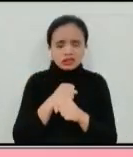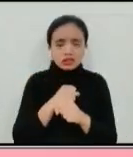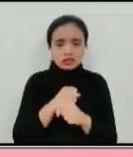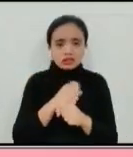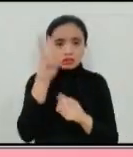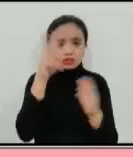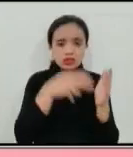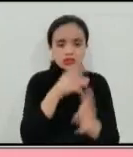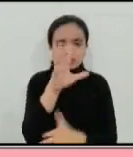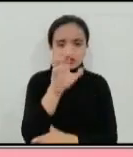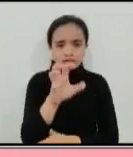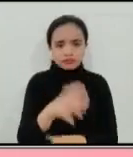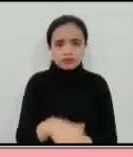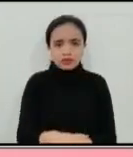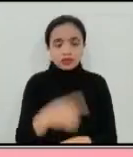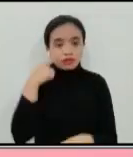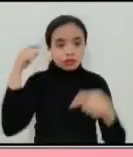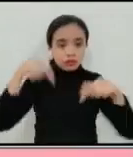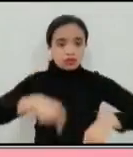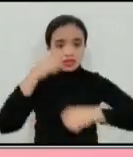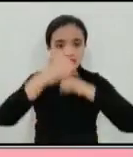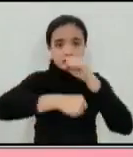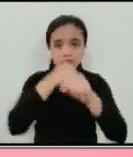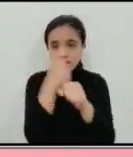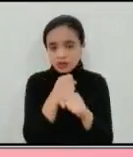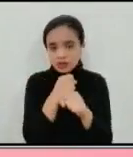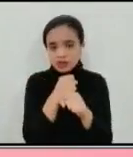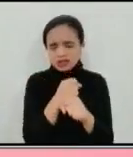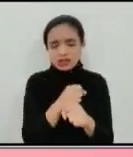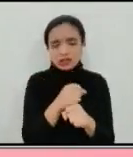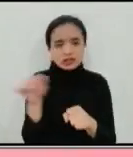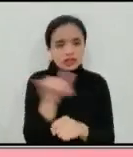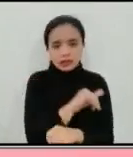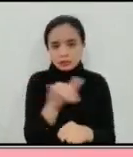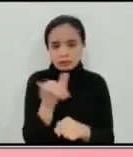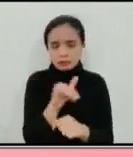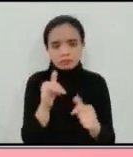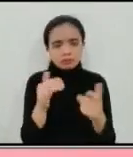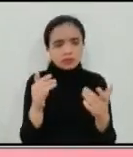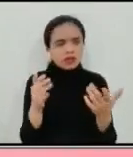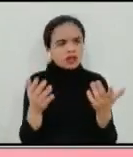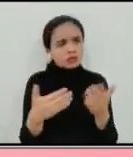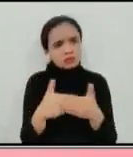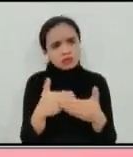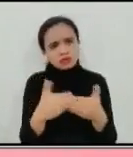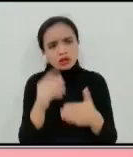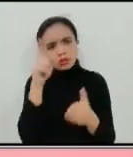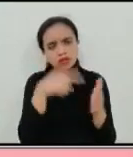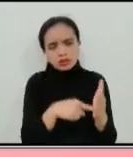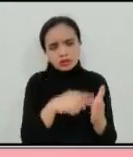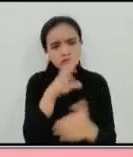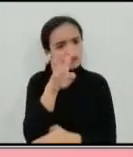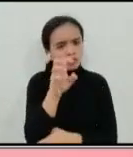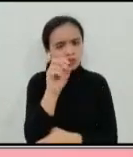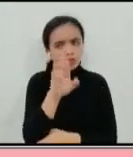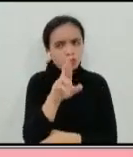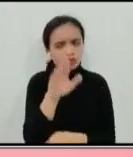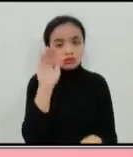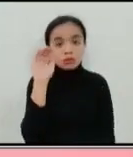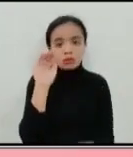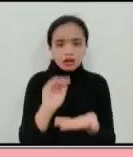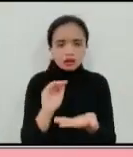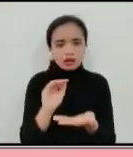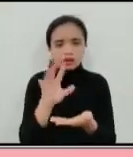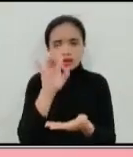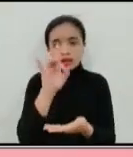And for this year, for the same period, mga almost 1,004, or bumaba po ng